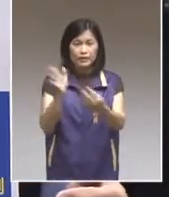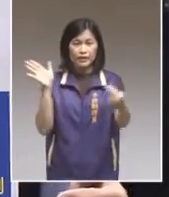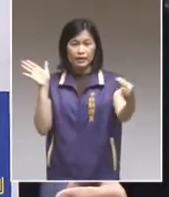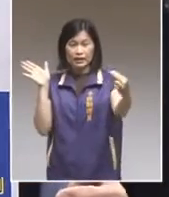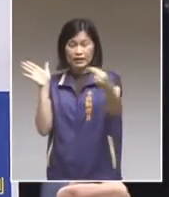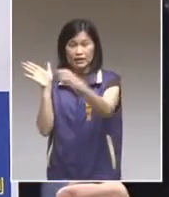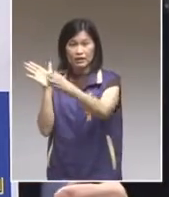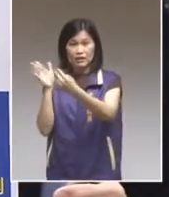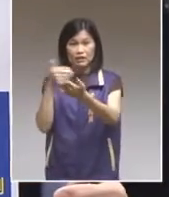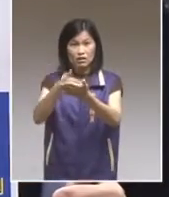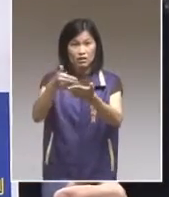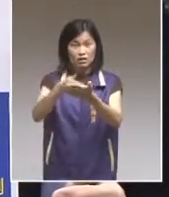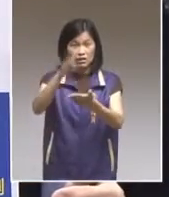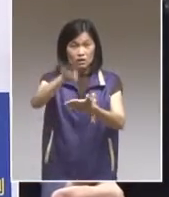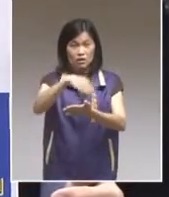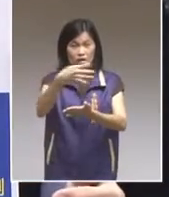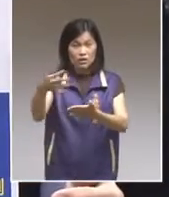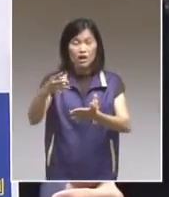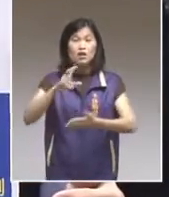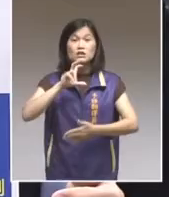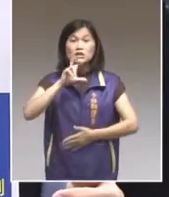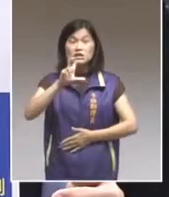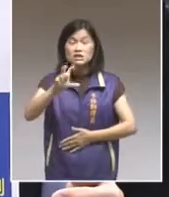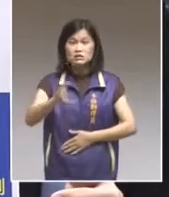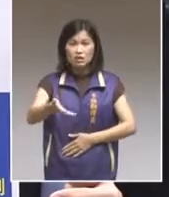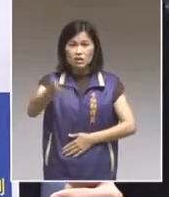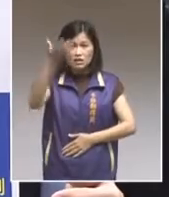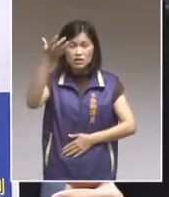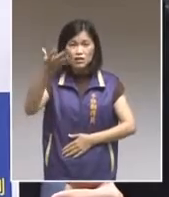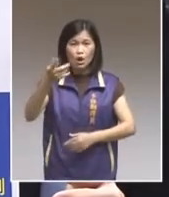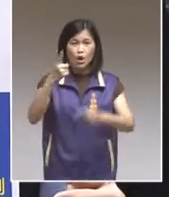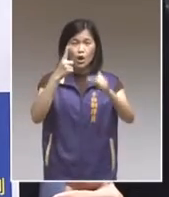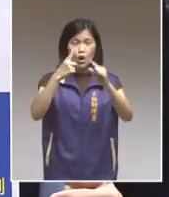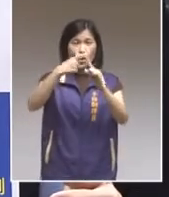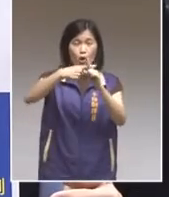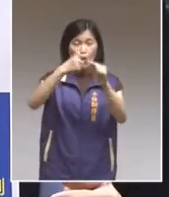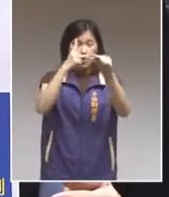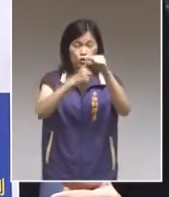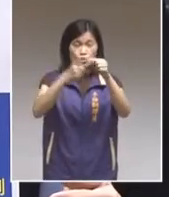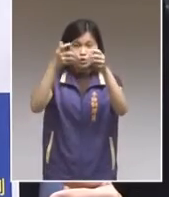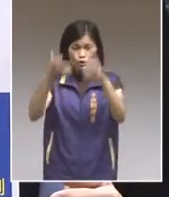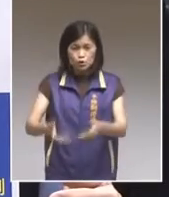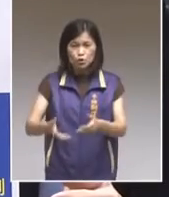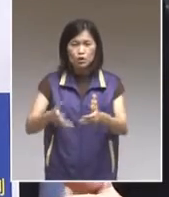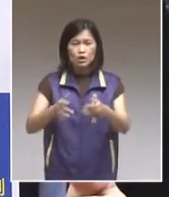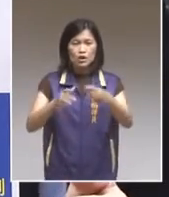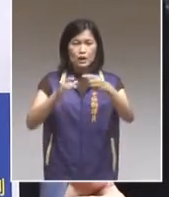面尤其是70岁以上，它的中重度是